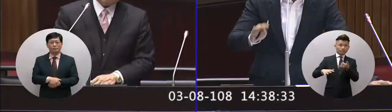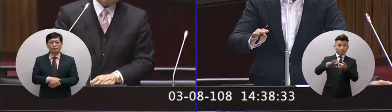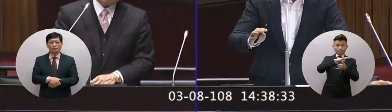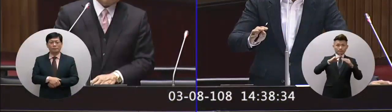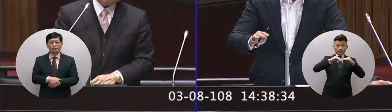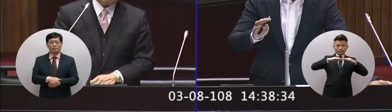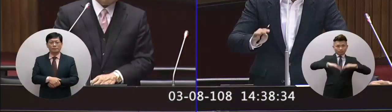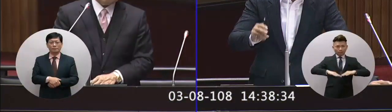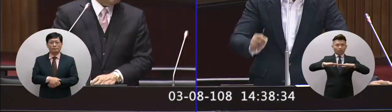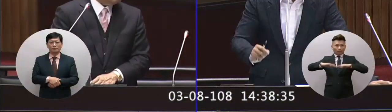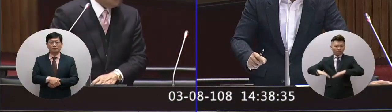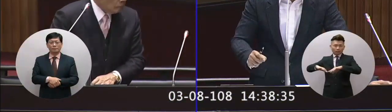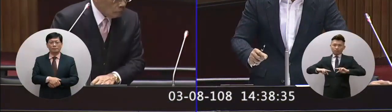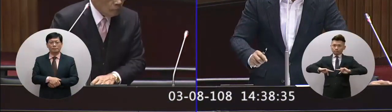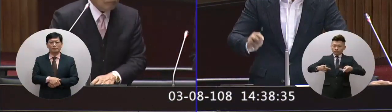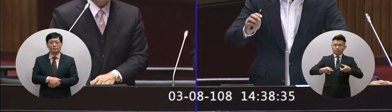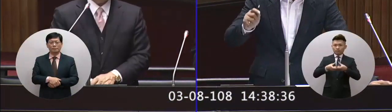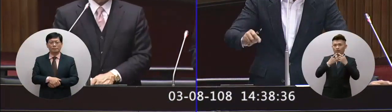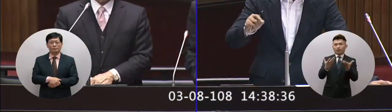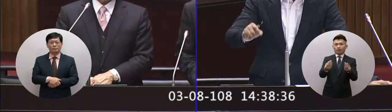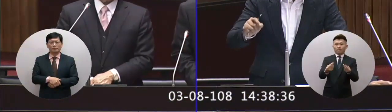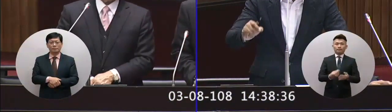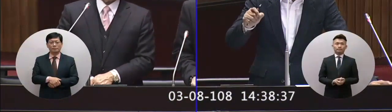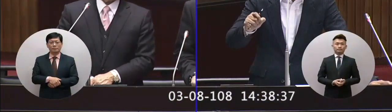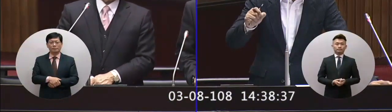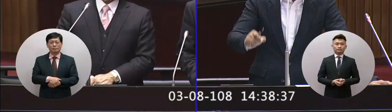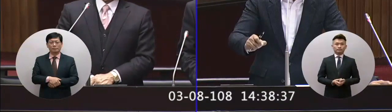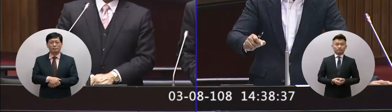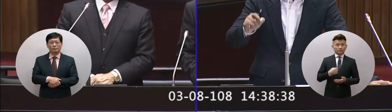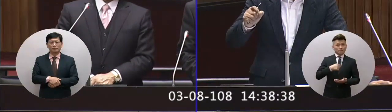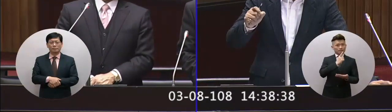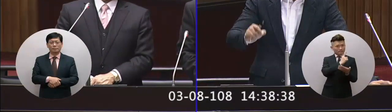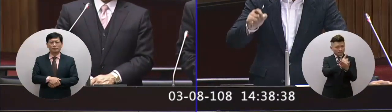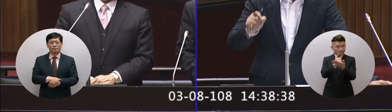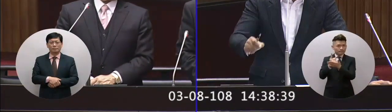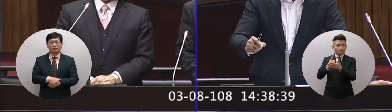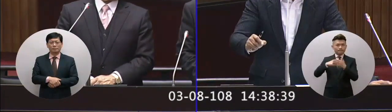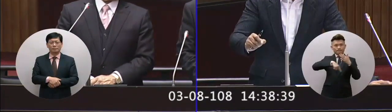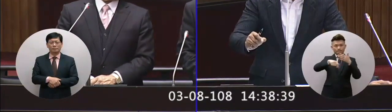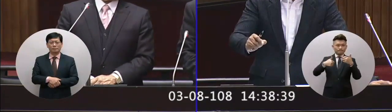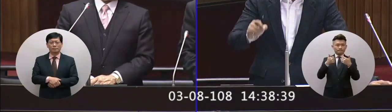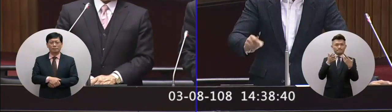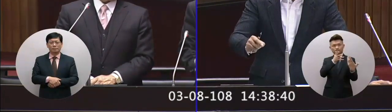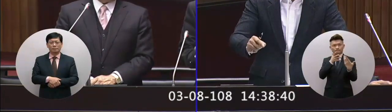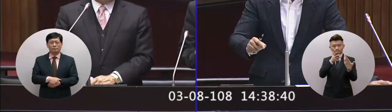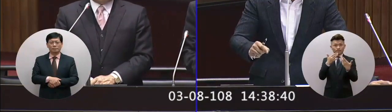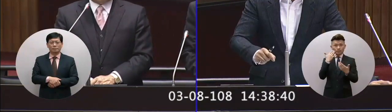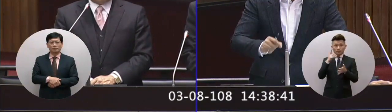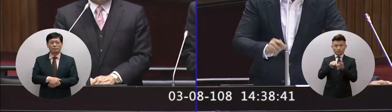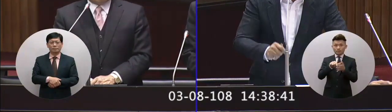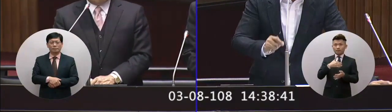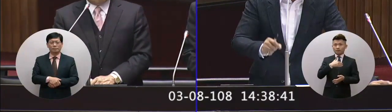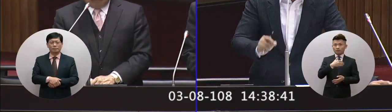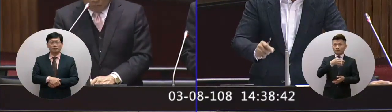項目的經營並沒有得到改善但是我不是每一次的議會中期選我只要有機會